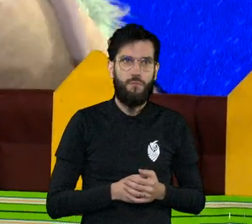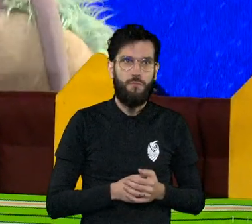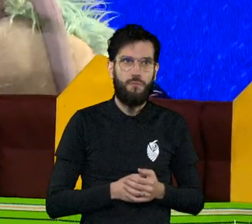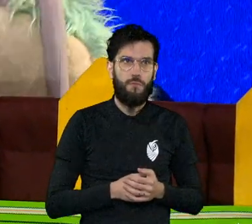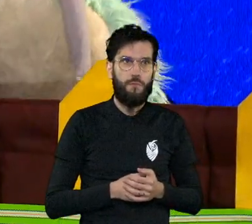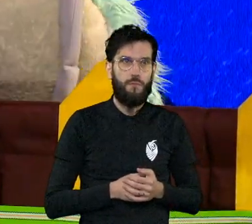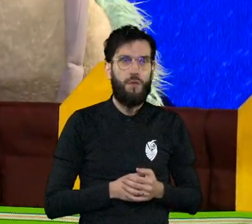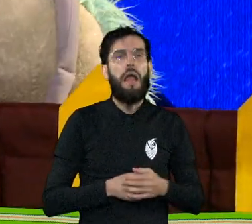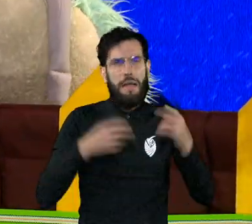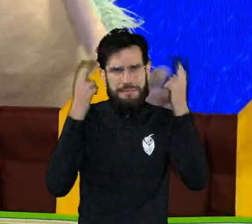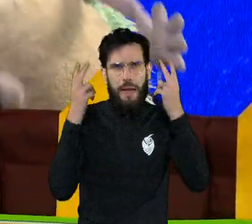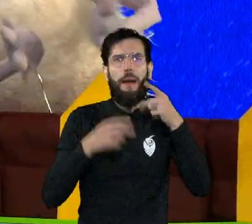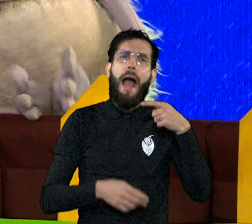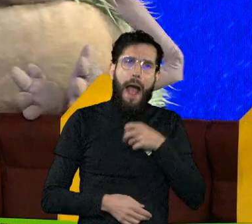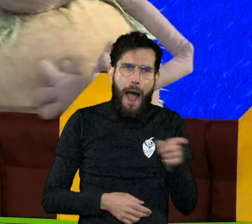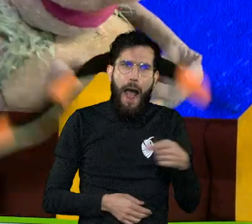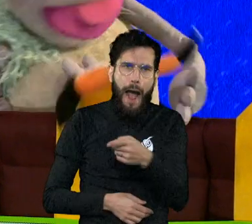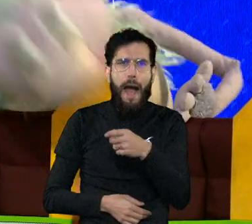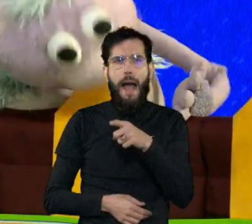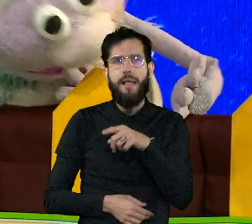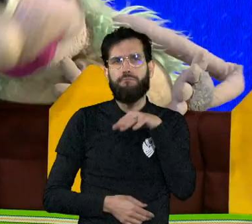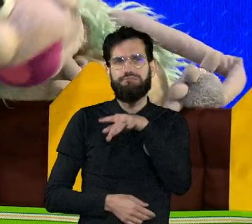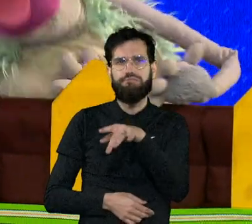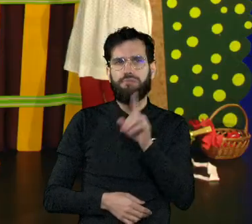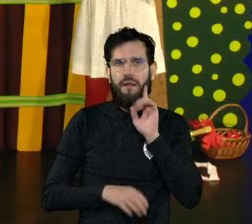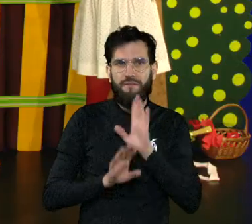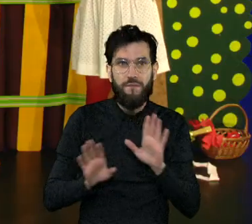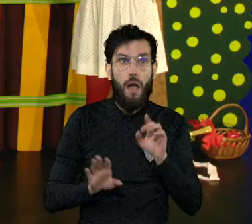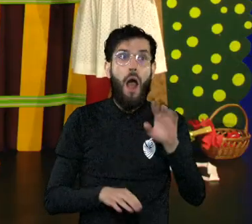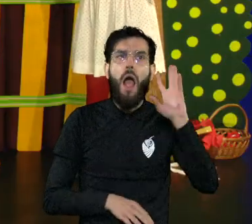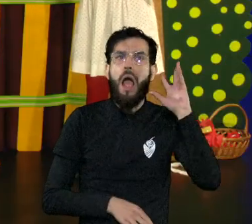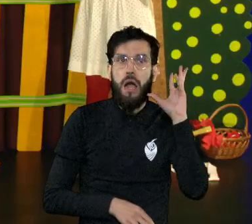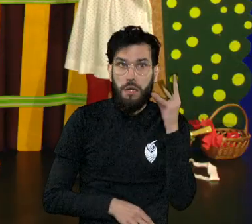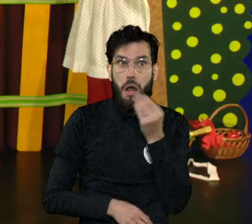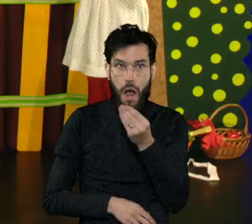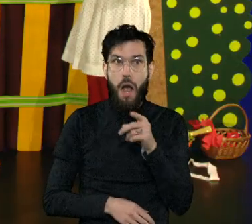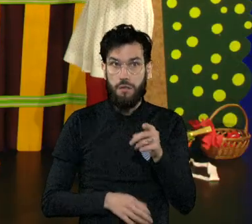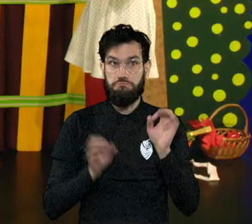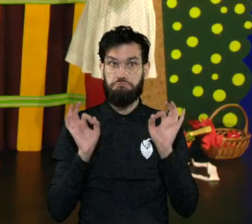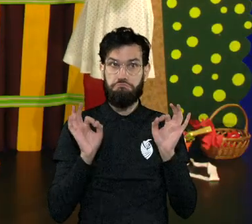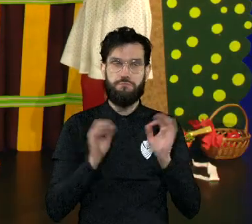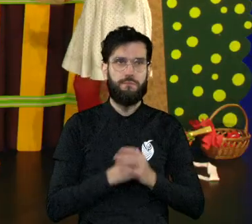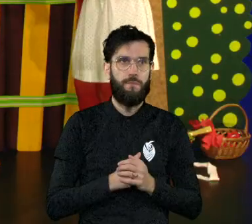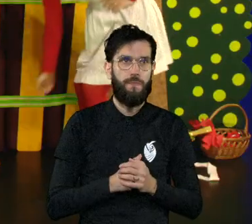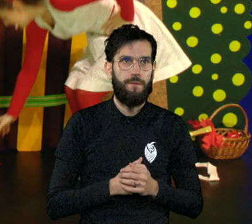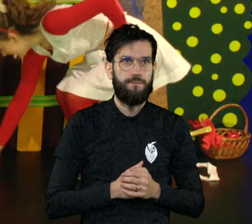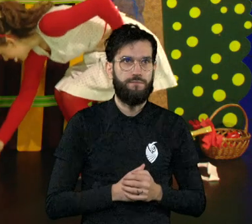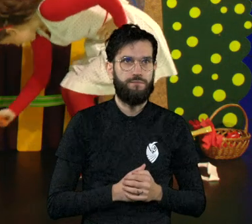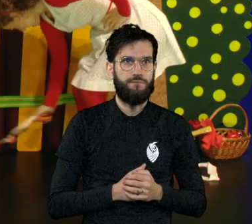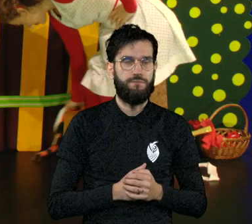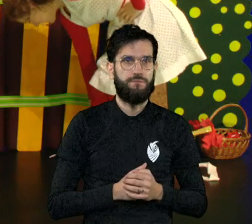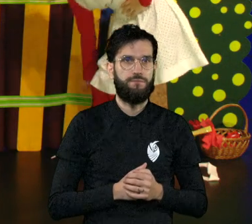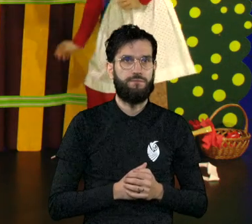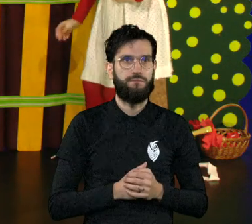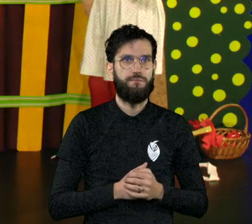Áno, samozrejme, aj hady sú v džungli. Ale krásne sičíš, Murko. No jasné, skoro by sme na ne